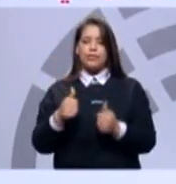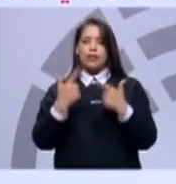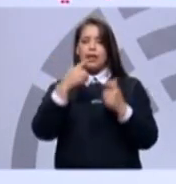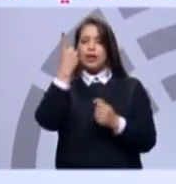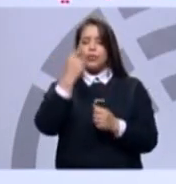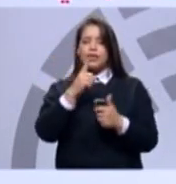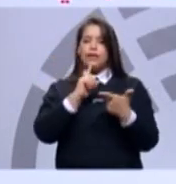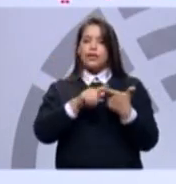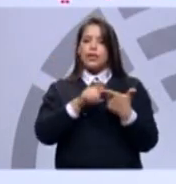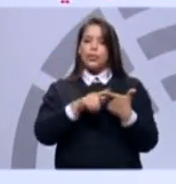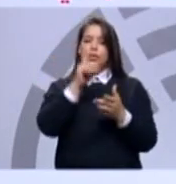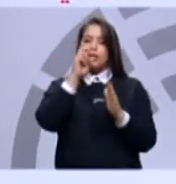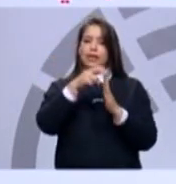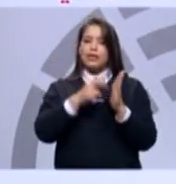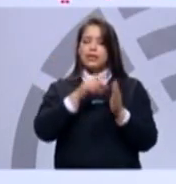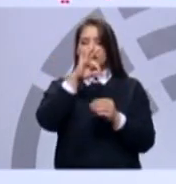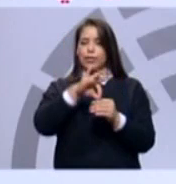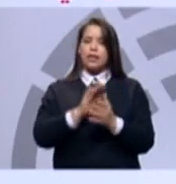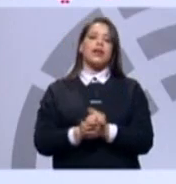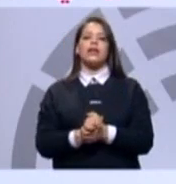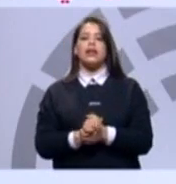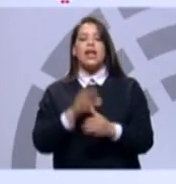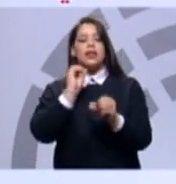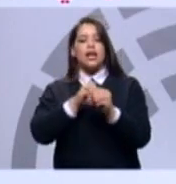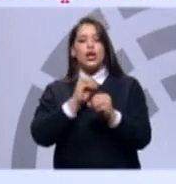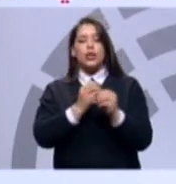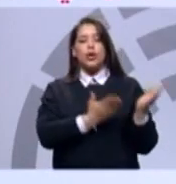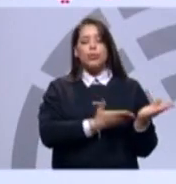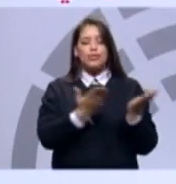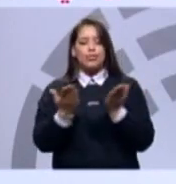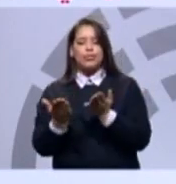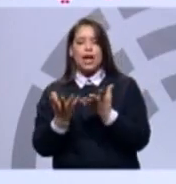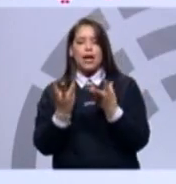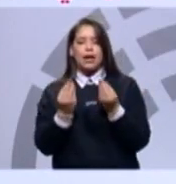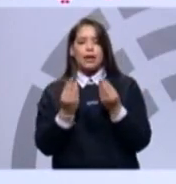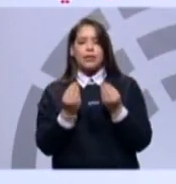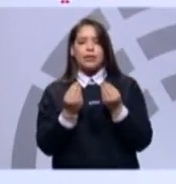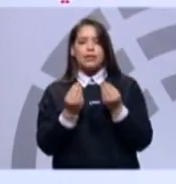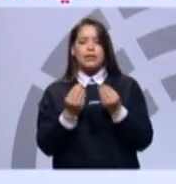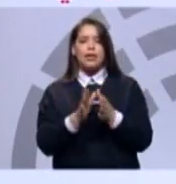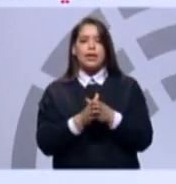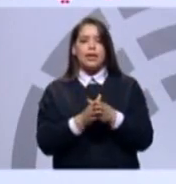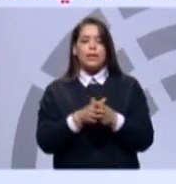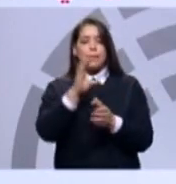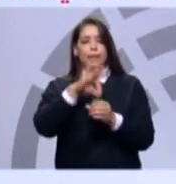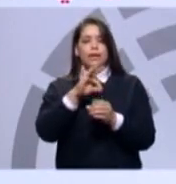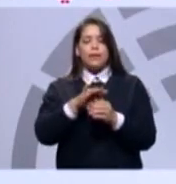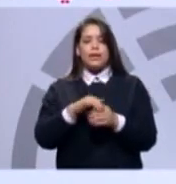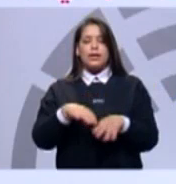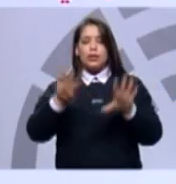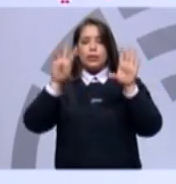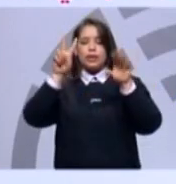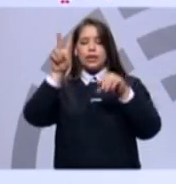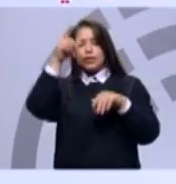لرقم واحد في الدوره الانتخابيه الثانيه نحوثكم على الاقبال بكثافه للانتخاب في 29